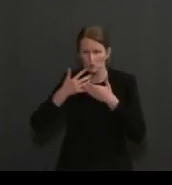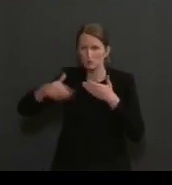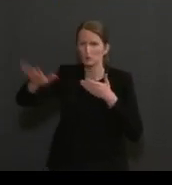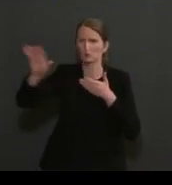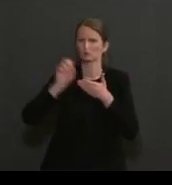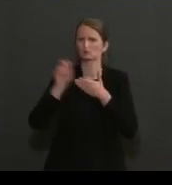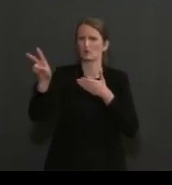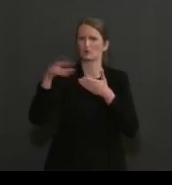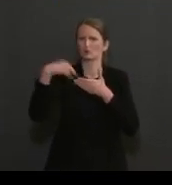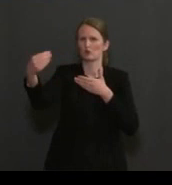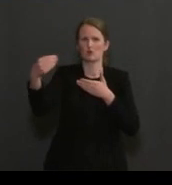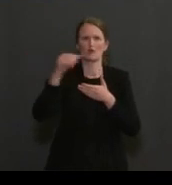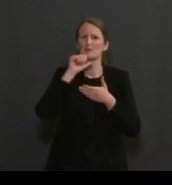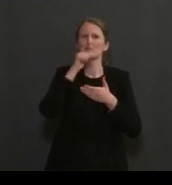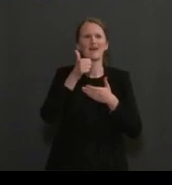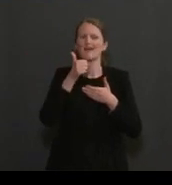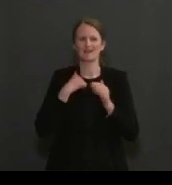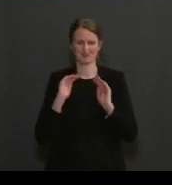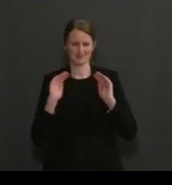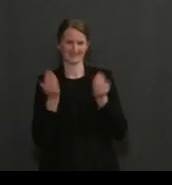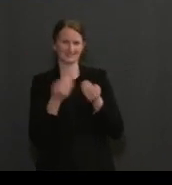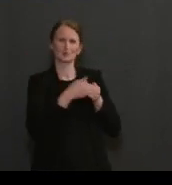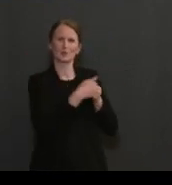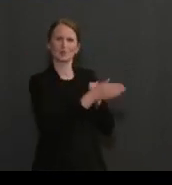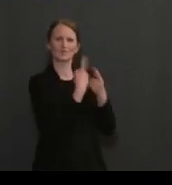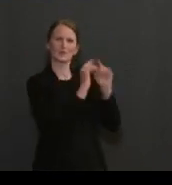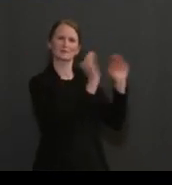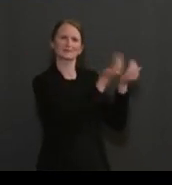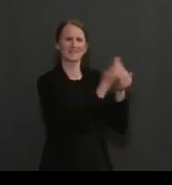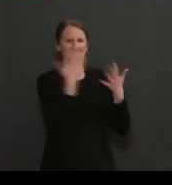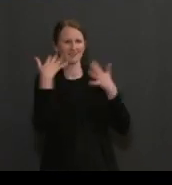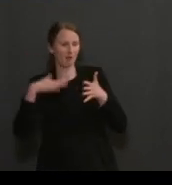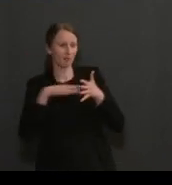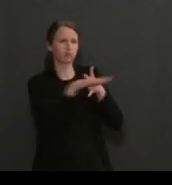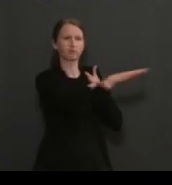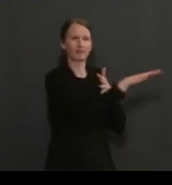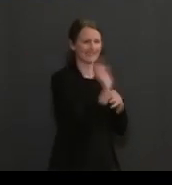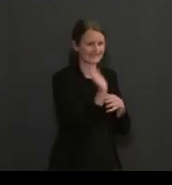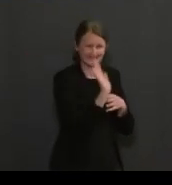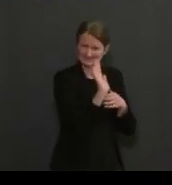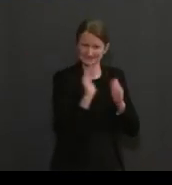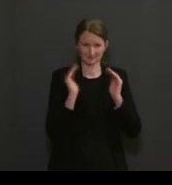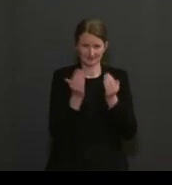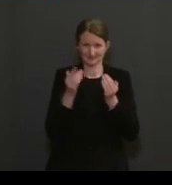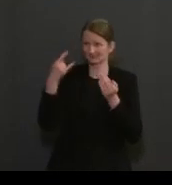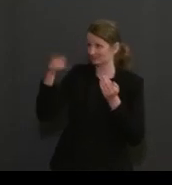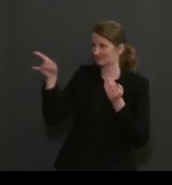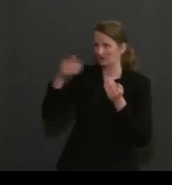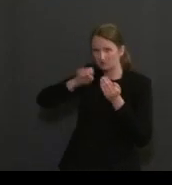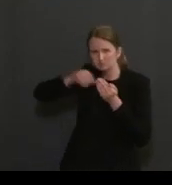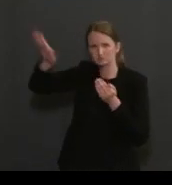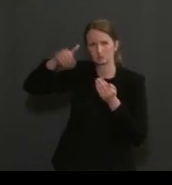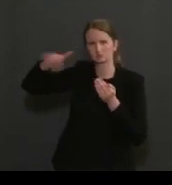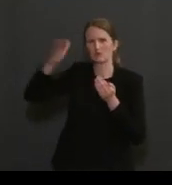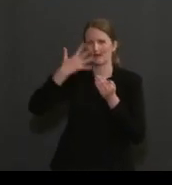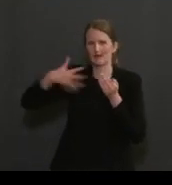pièce occupée par d'autres personnes, mais donc il faut évacuer l'air vers l'extérieur. La manière la plus simple de le faire est bien sûr